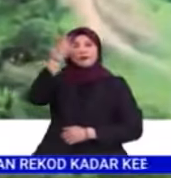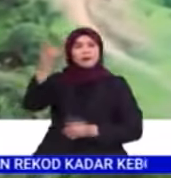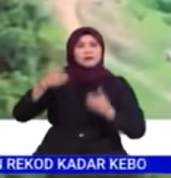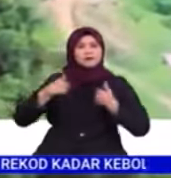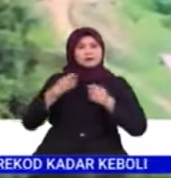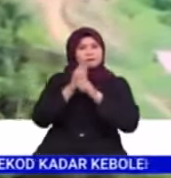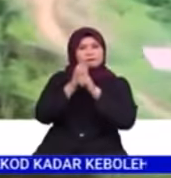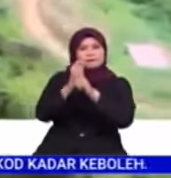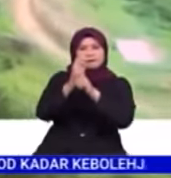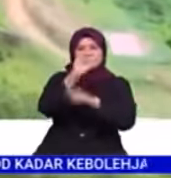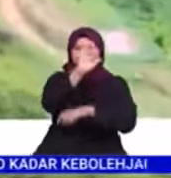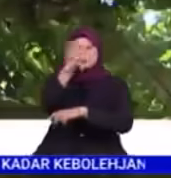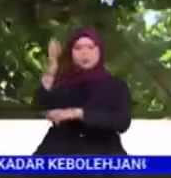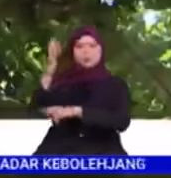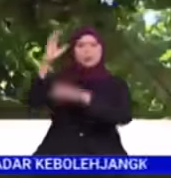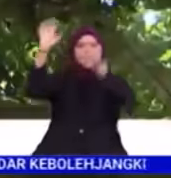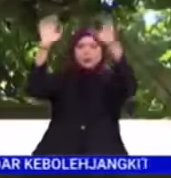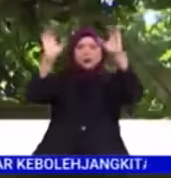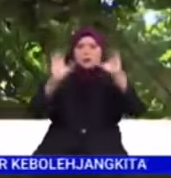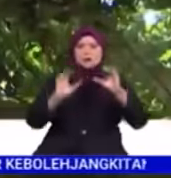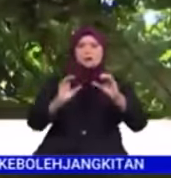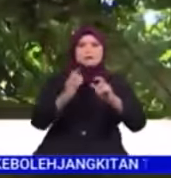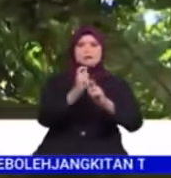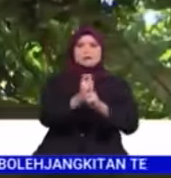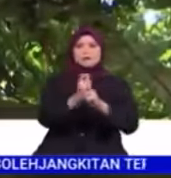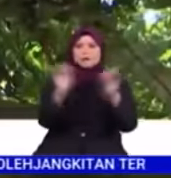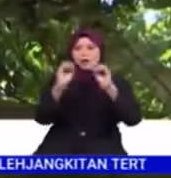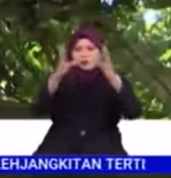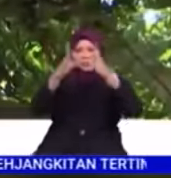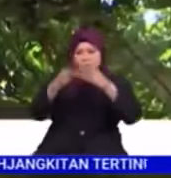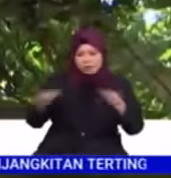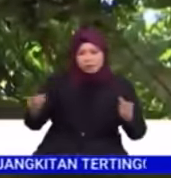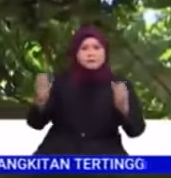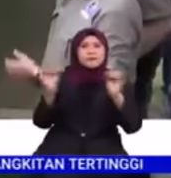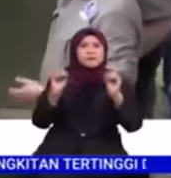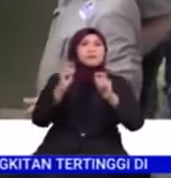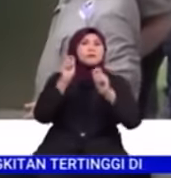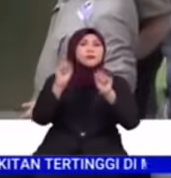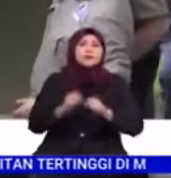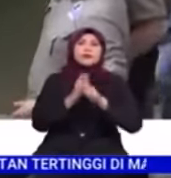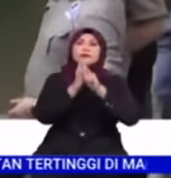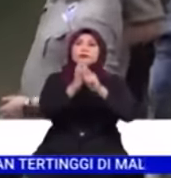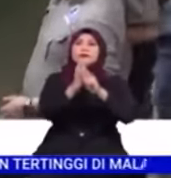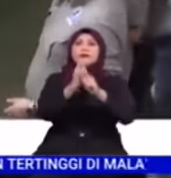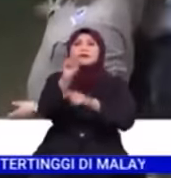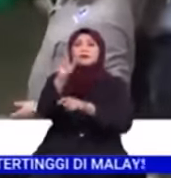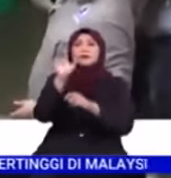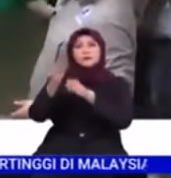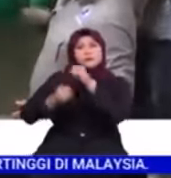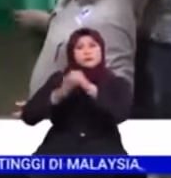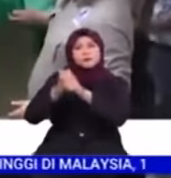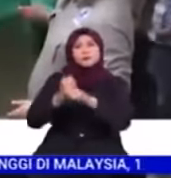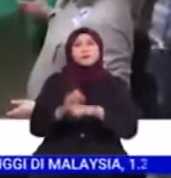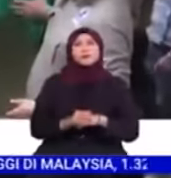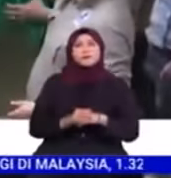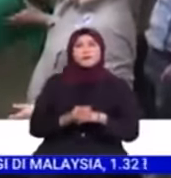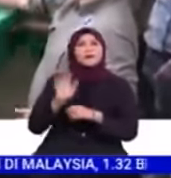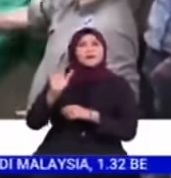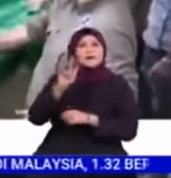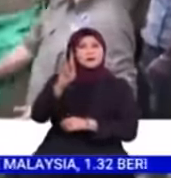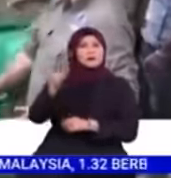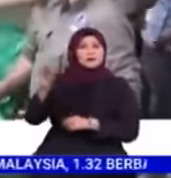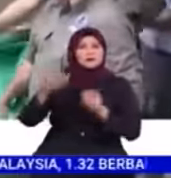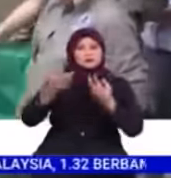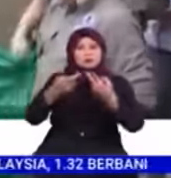memiliki ketahanan terhadap cuaca serta tidak merebut sehingga melebihi 100 tahun ketua menteri terus menyempurnakan